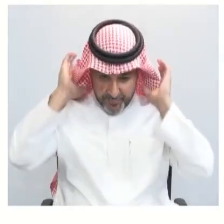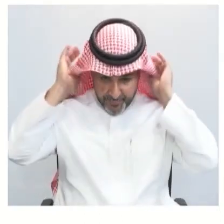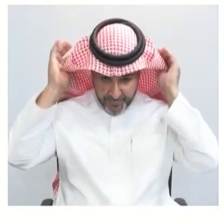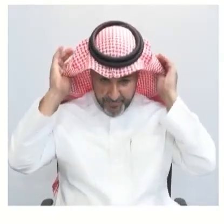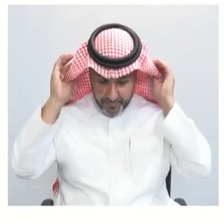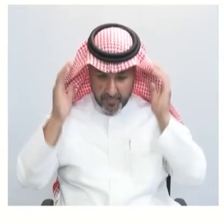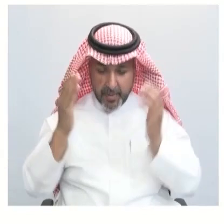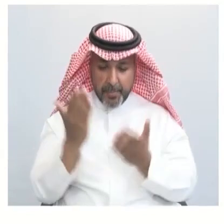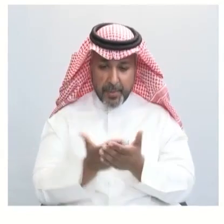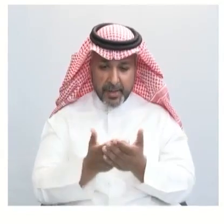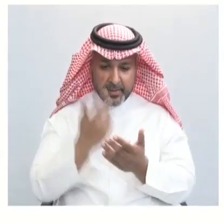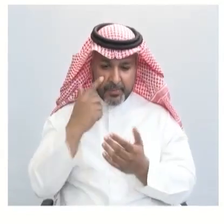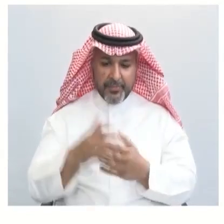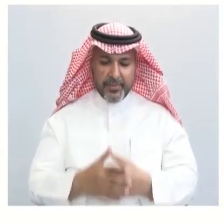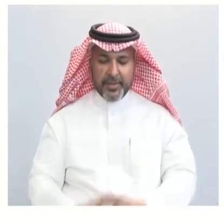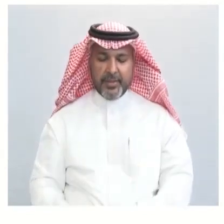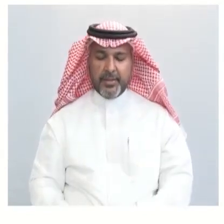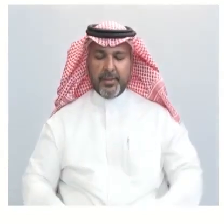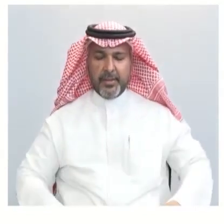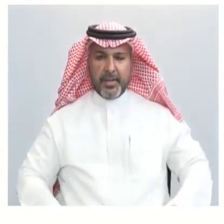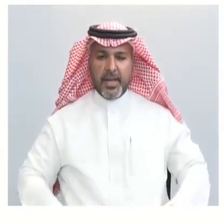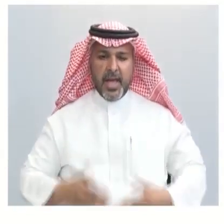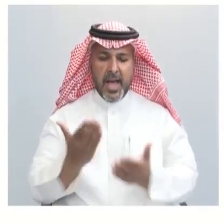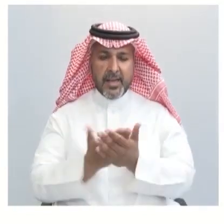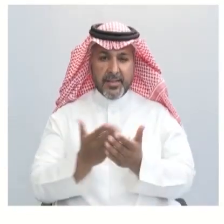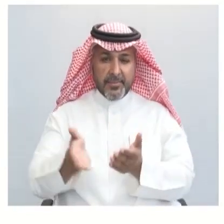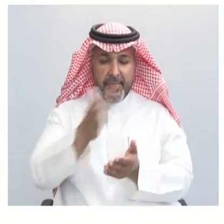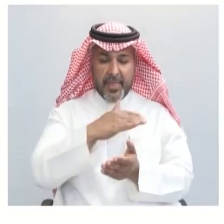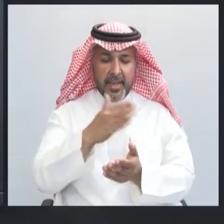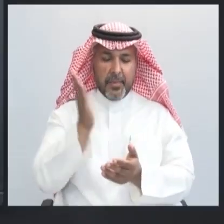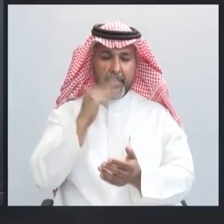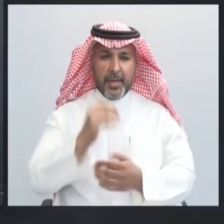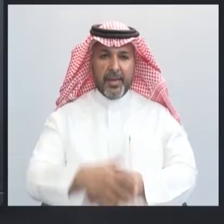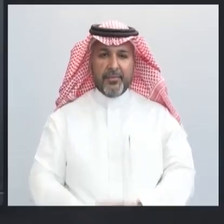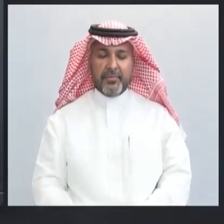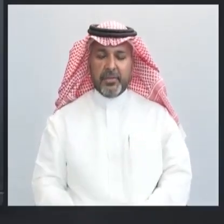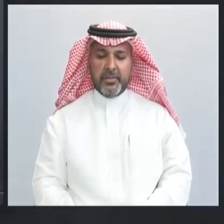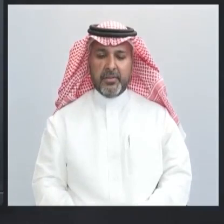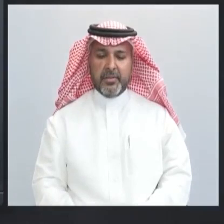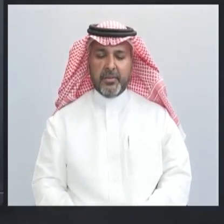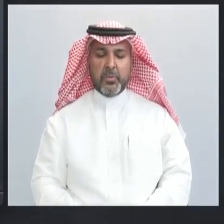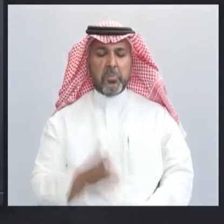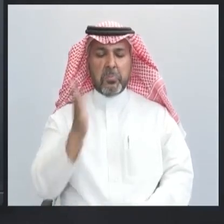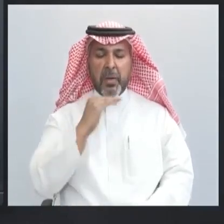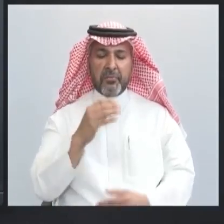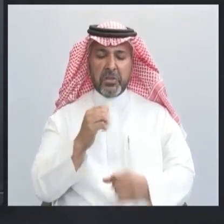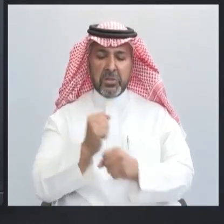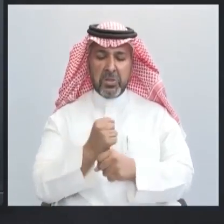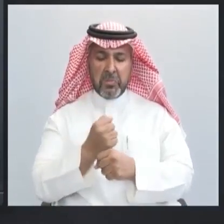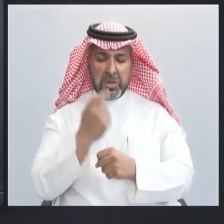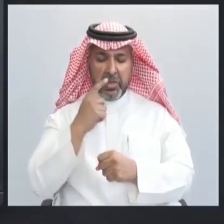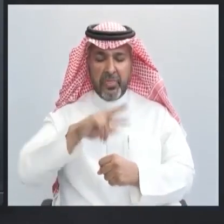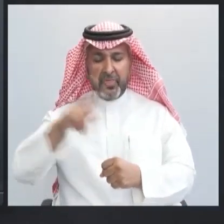ما رسمنا الجزء الاخر من الداله متى نرسم الجزء الاخر اذا ما كانت في امثله من واقع الحياه